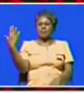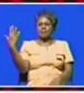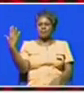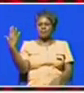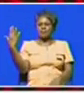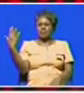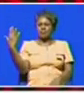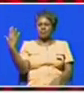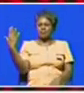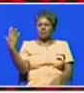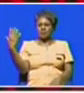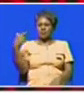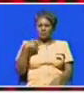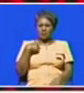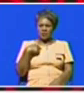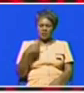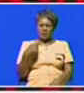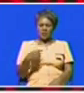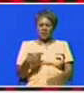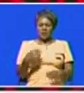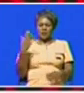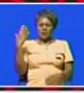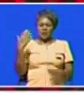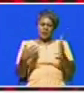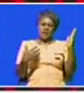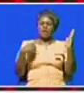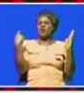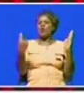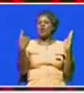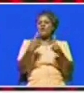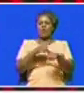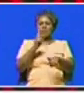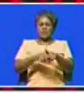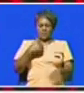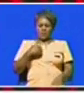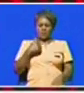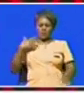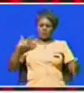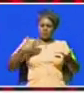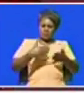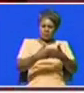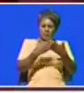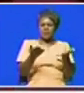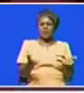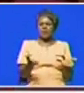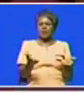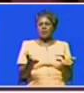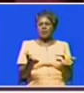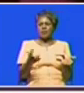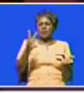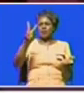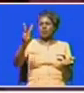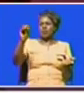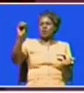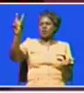Maana nalalia hii tu ya left tangu nifanyia operation mpaka leo. Mtu mpaka wakati